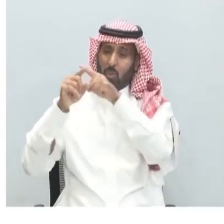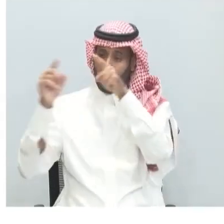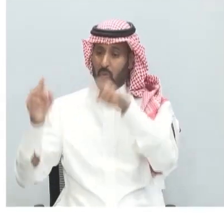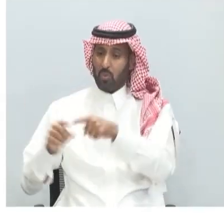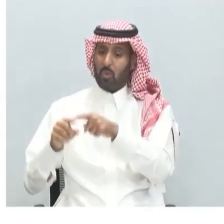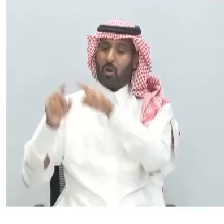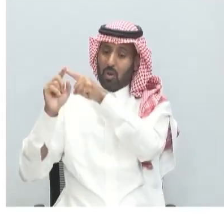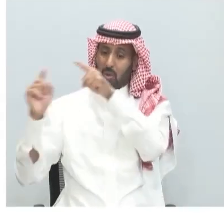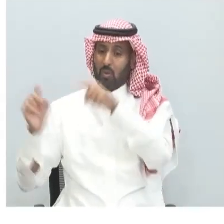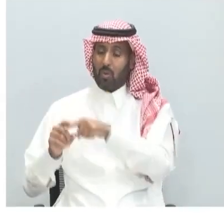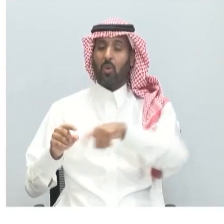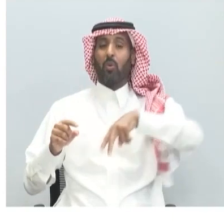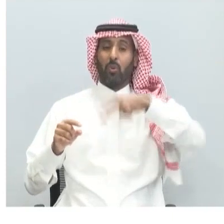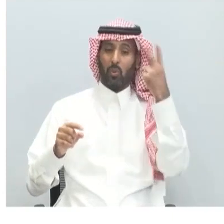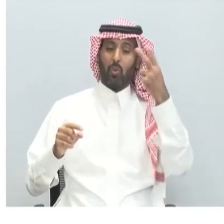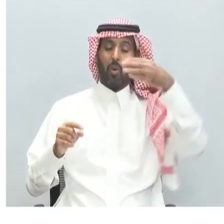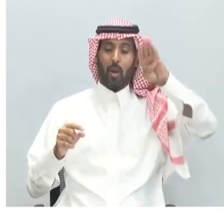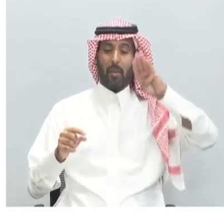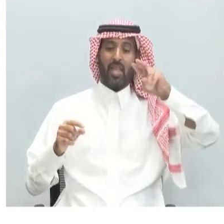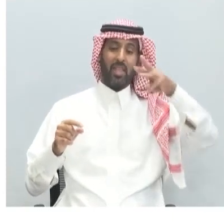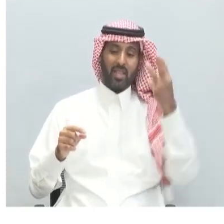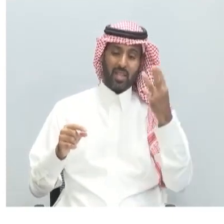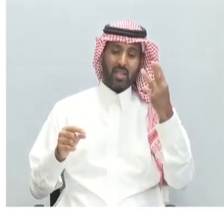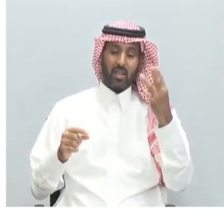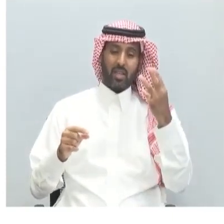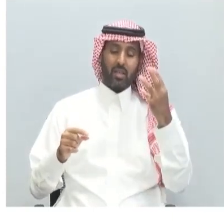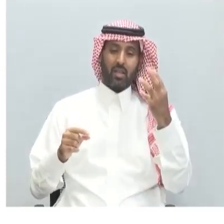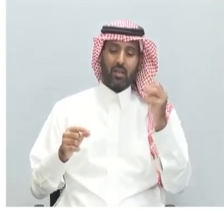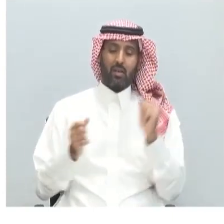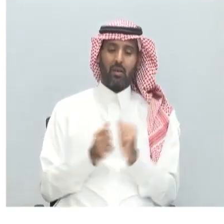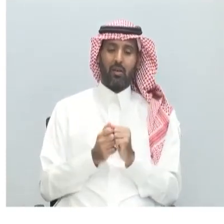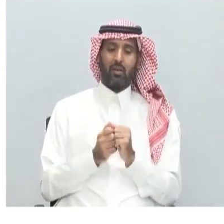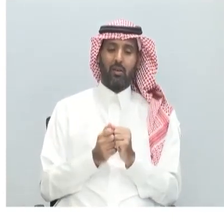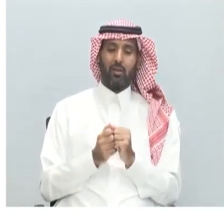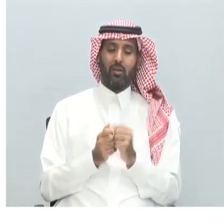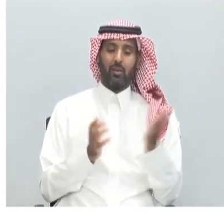بما انه اذا 3 هذه